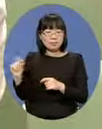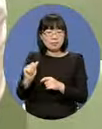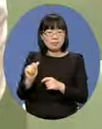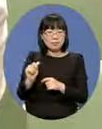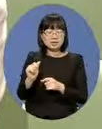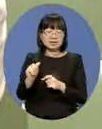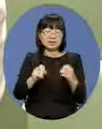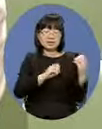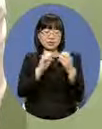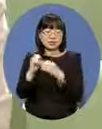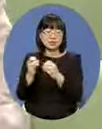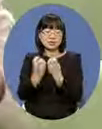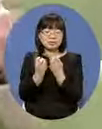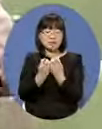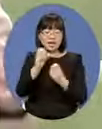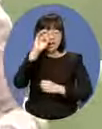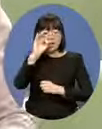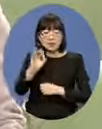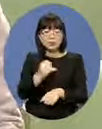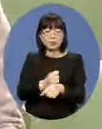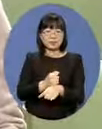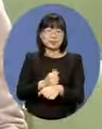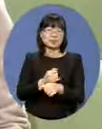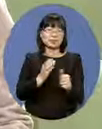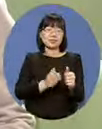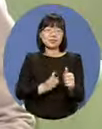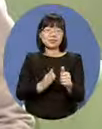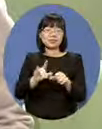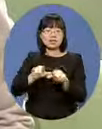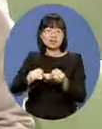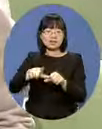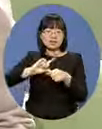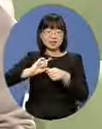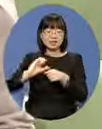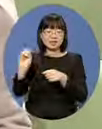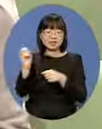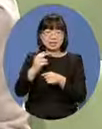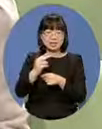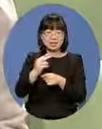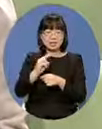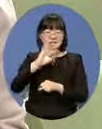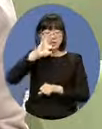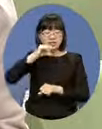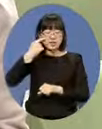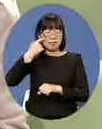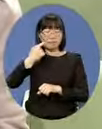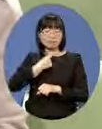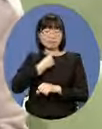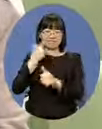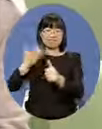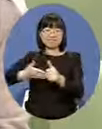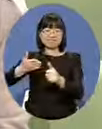대화를 해보는 연습을 해야죠. 그래서 네. 한번 다시 시간 되돌려서 네. 어떻게 하면 좋을까 한번 연습해봤으면 좋겠네요. 네.